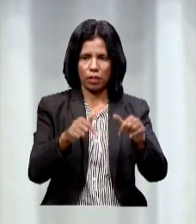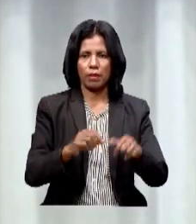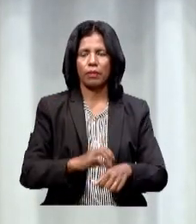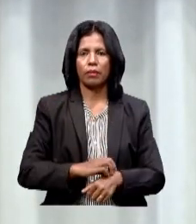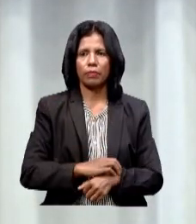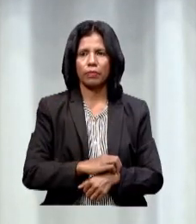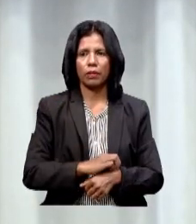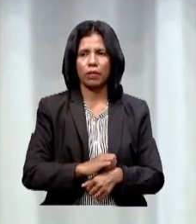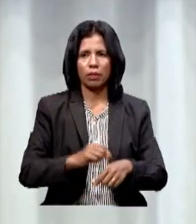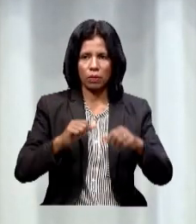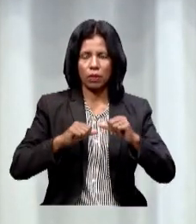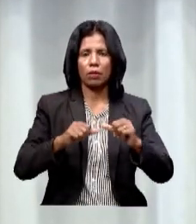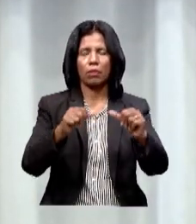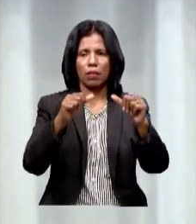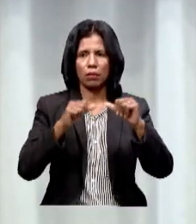Si continua.